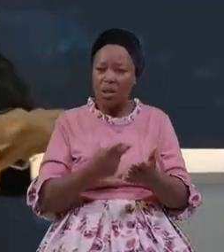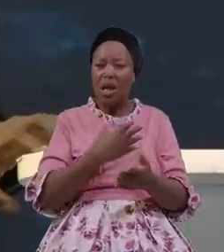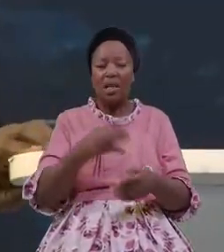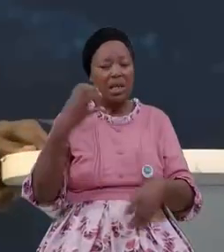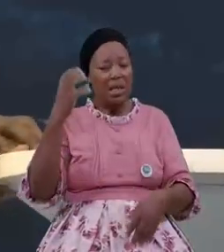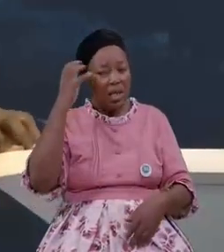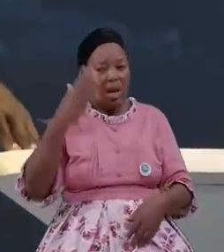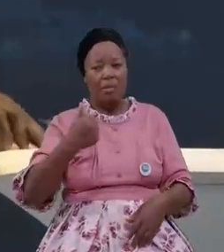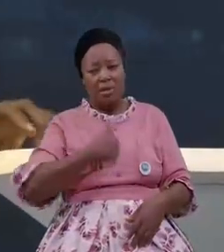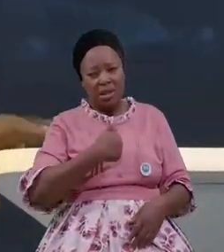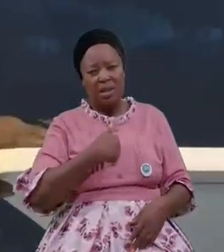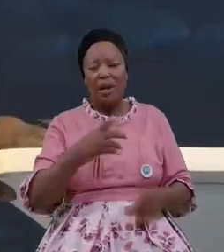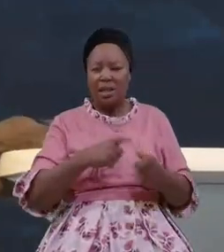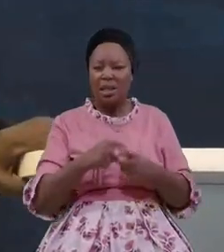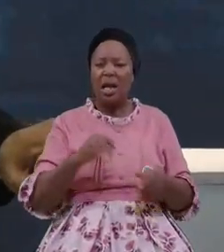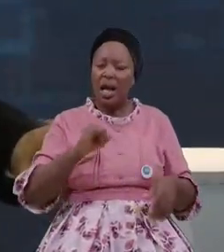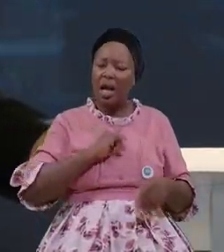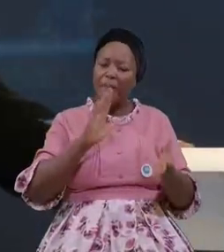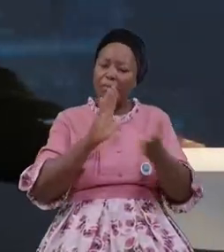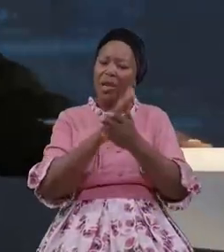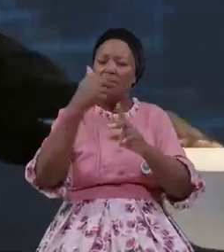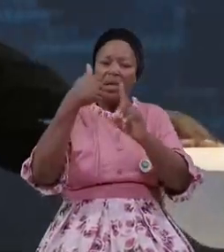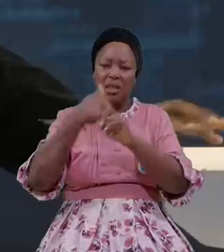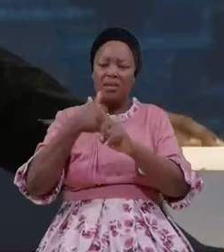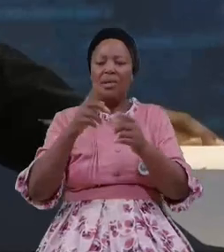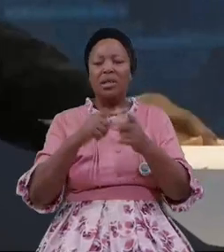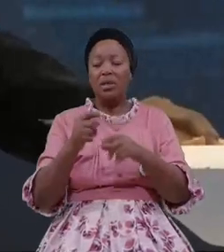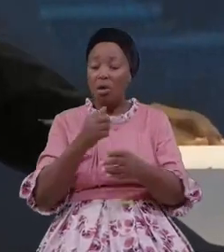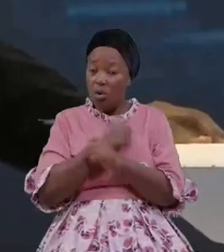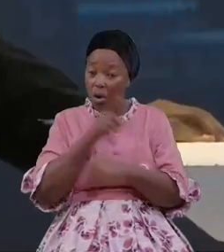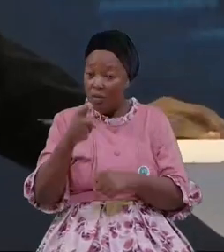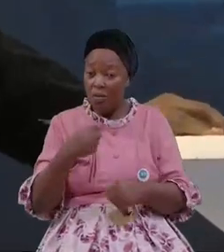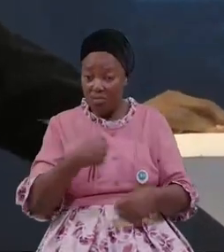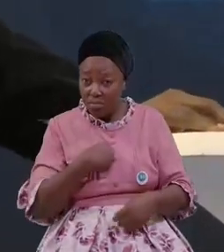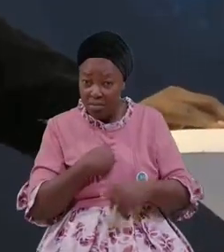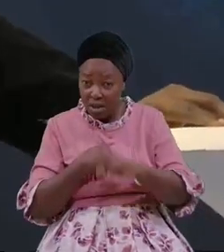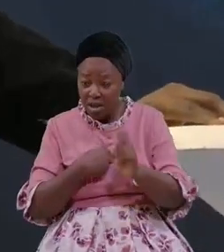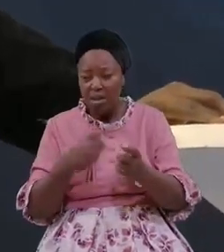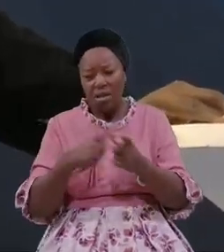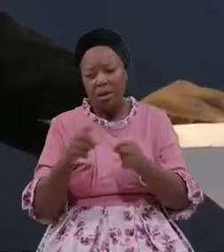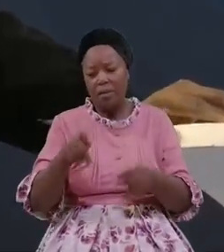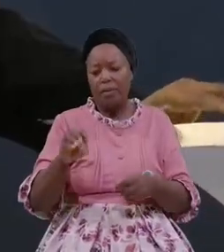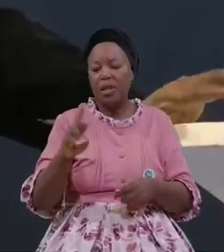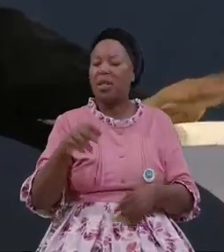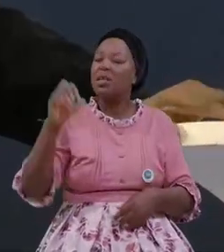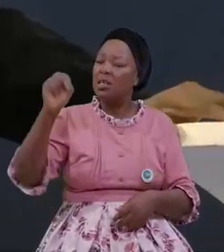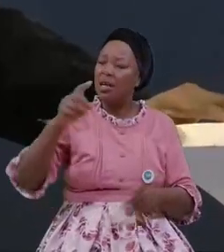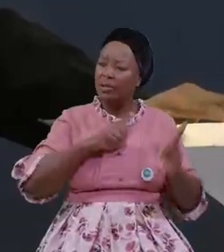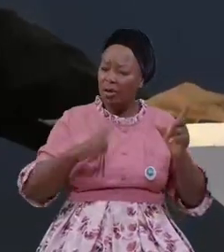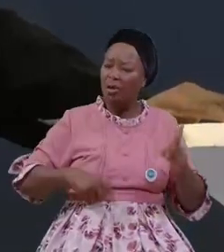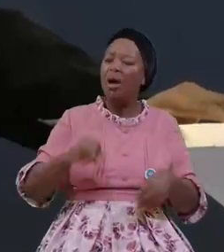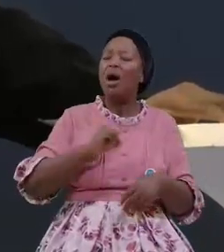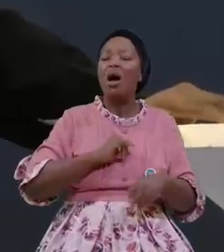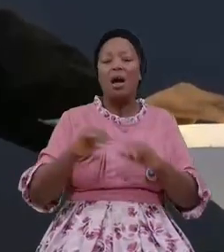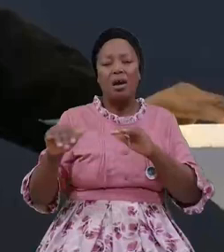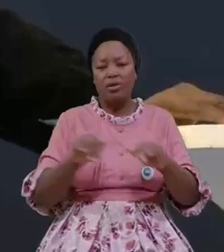écouté et je crois ce que dis maestu seigneur je t'aime et j